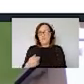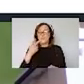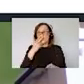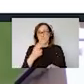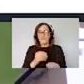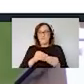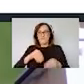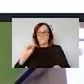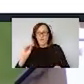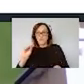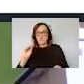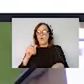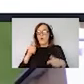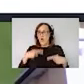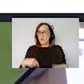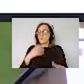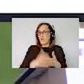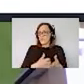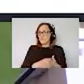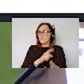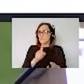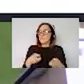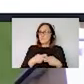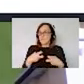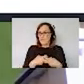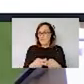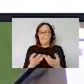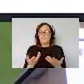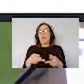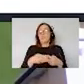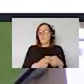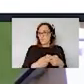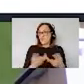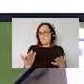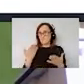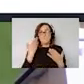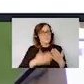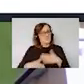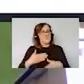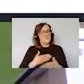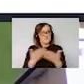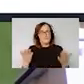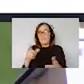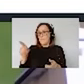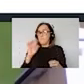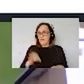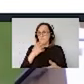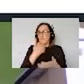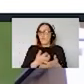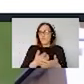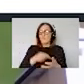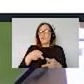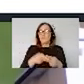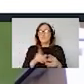tak, większość z Państwa korzysta z narzędzi, co ogromnie cieszy, bo Państwo wykorzystujecie te narzędzia, to jest